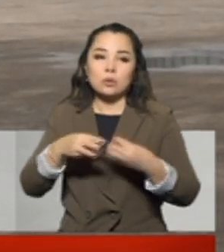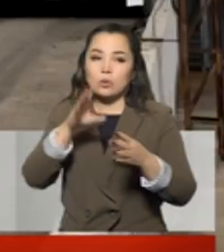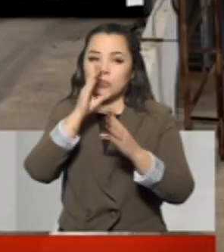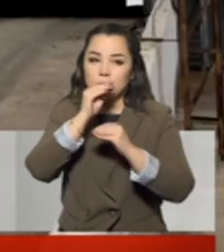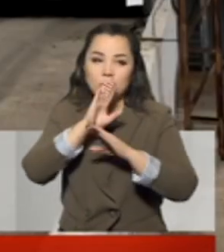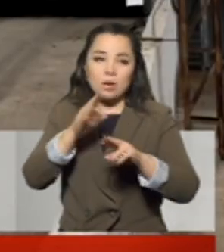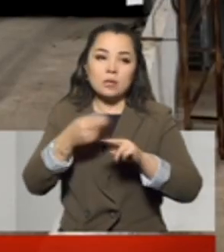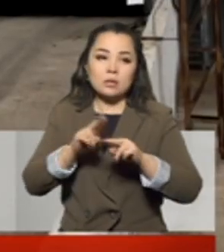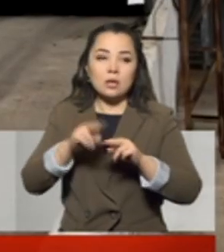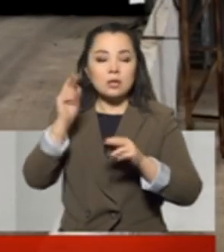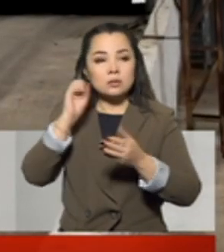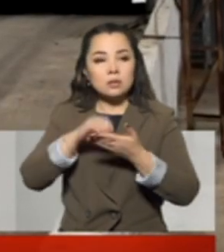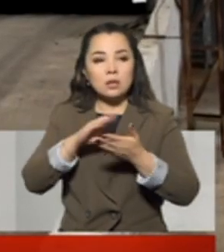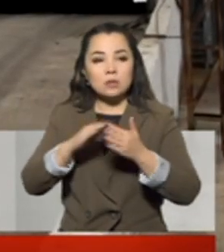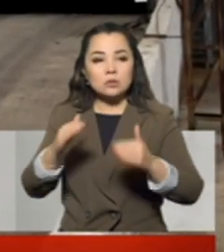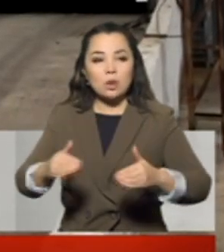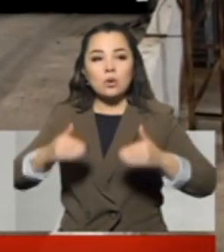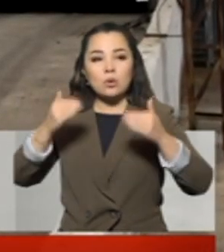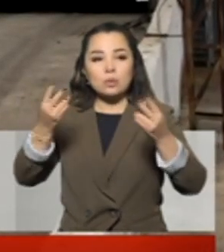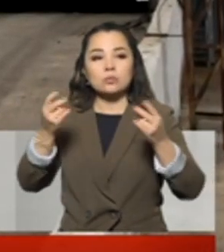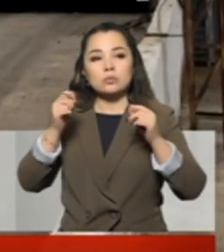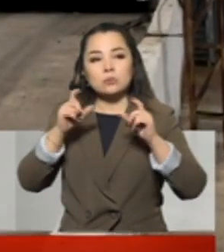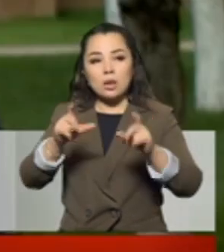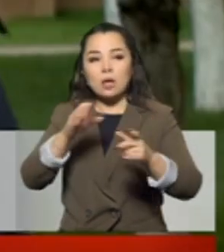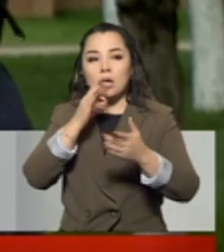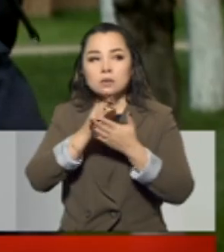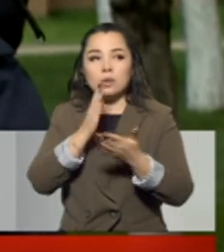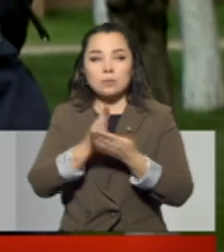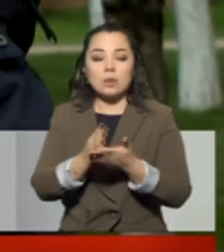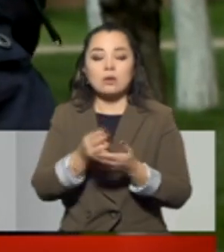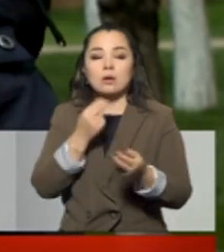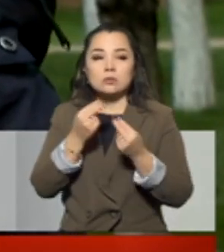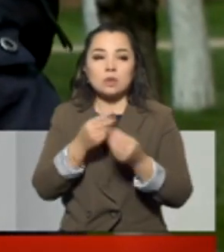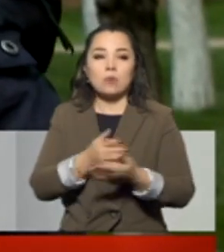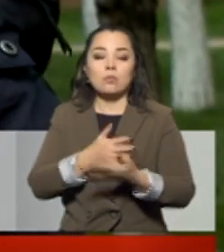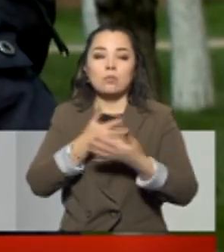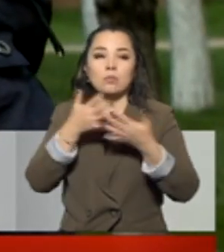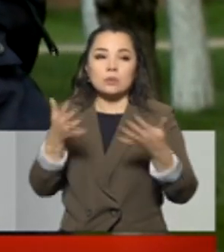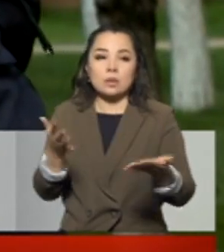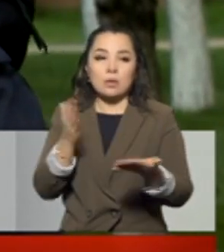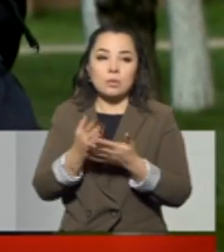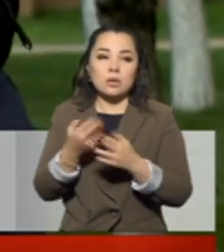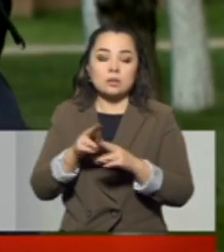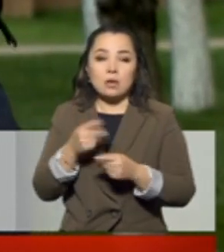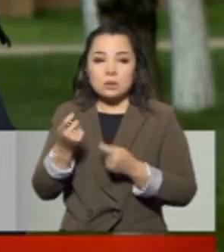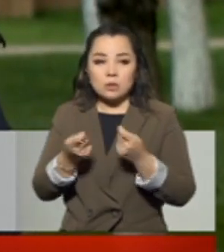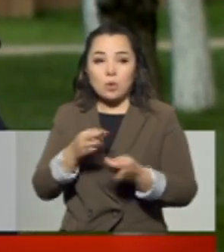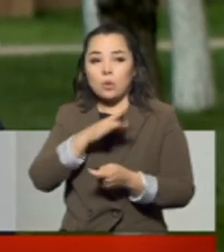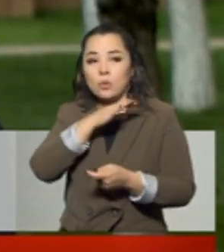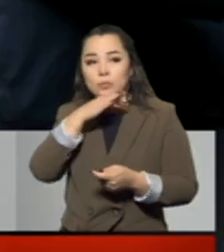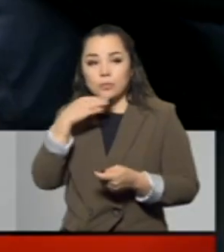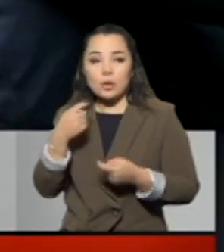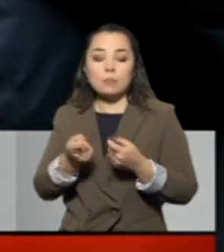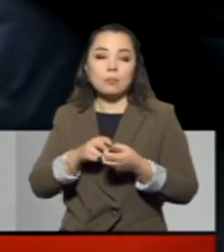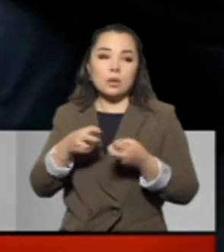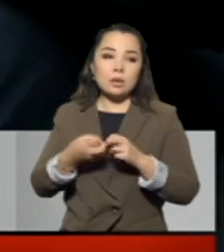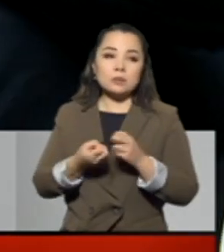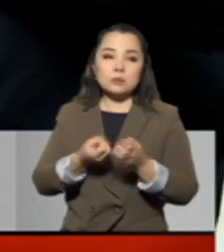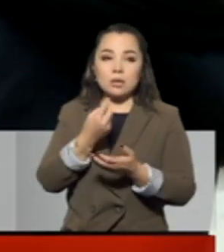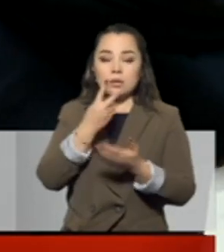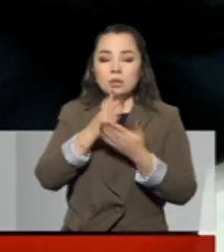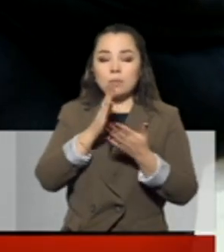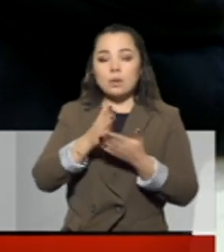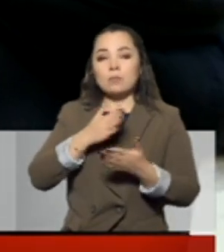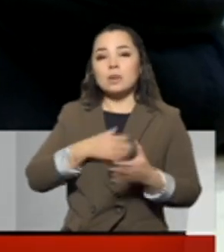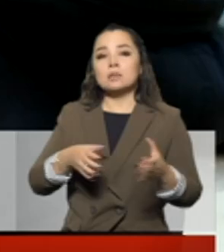өкілдері тарифті көтеруге мәжбүр болатындарын айтып отыр. Астық мол болғандықтан ондай мәселелер шығып жатыр. Үкімет тарапынан